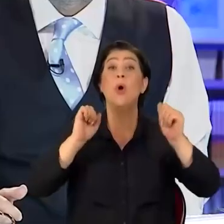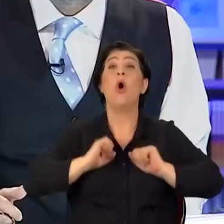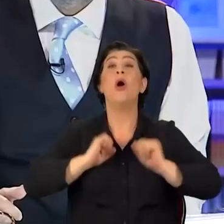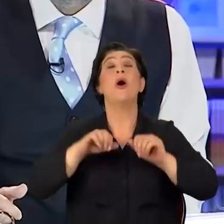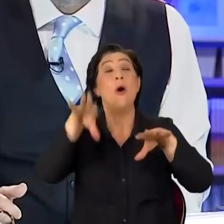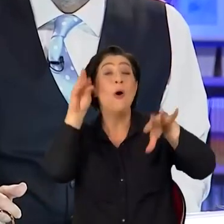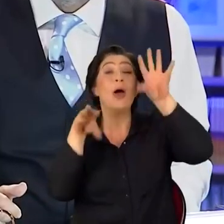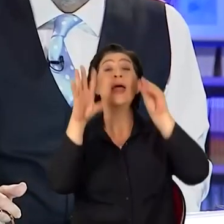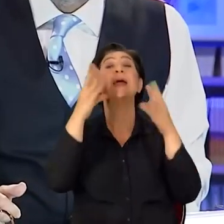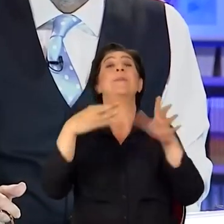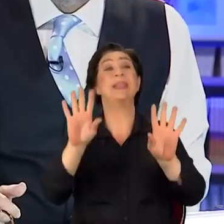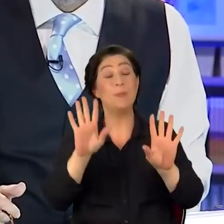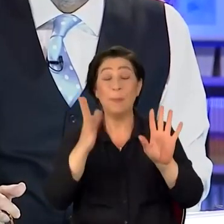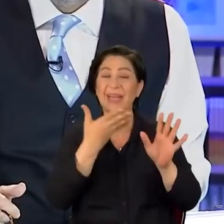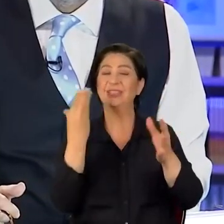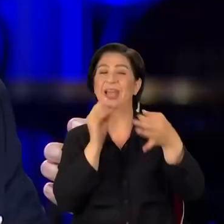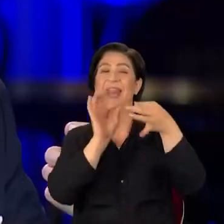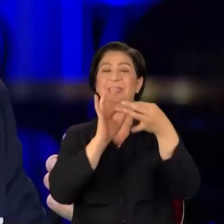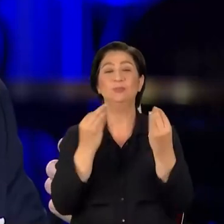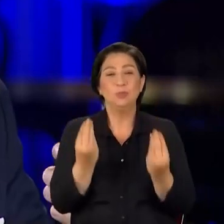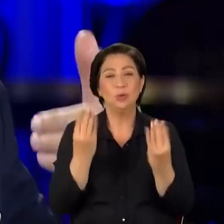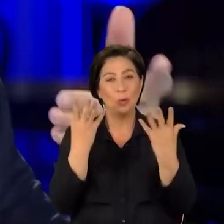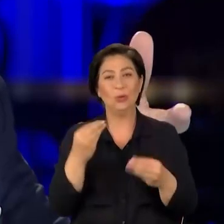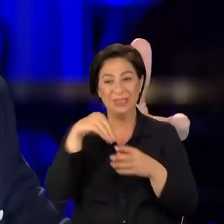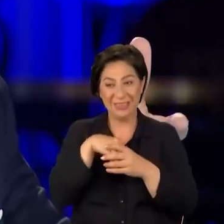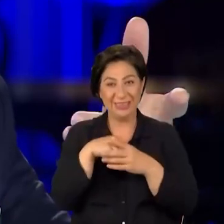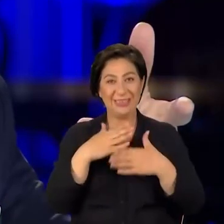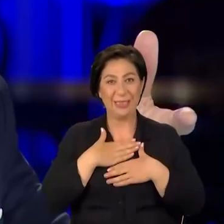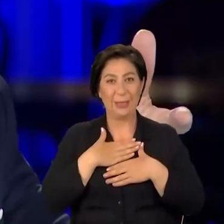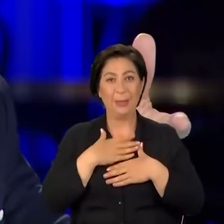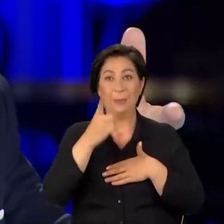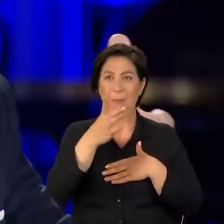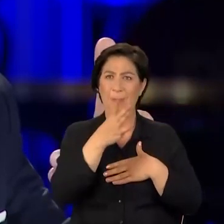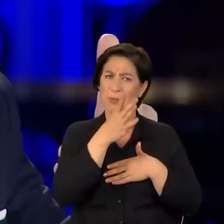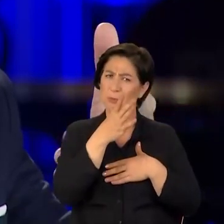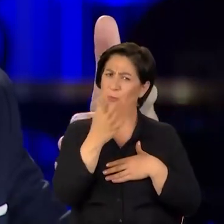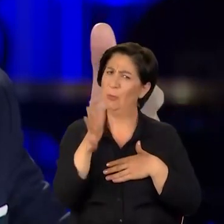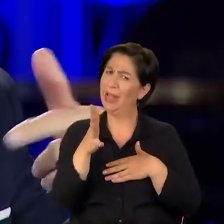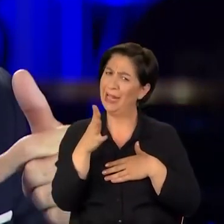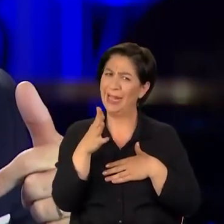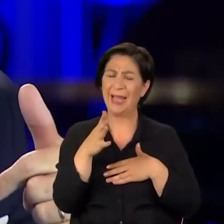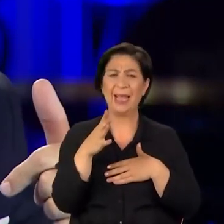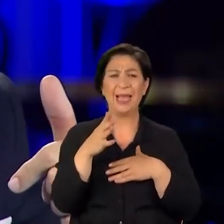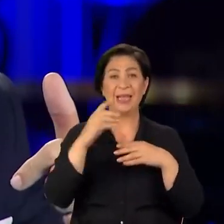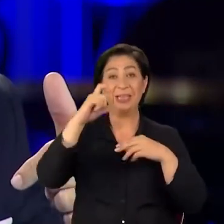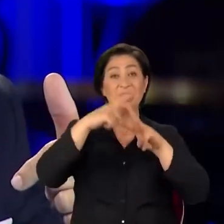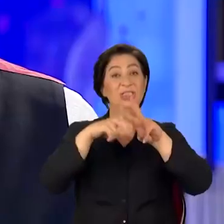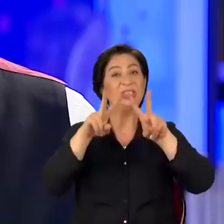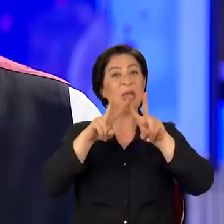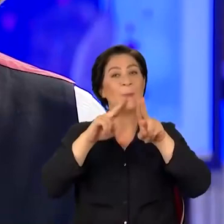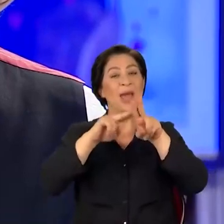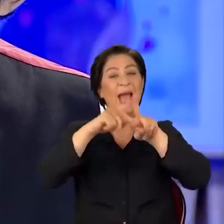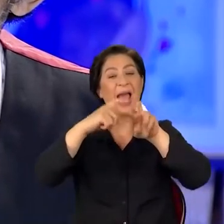ama gençlerle çok iyi bir ilişkimiz oldu. Çünkü ben şöyle başlıyorum biliyorsunuz belki. Cem Karaca'nın